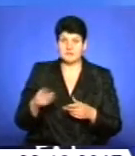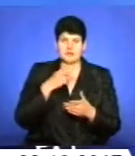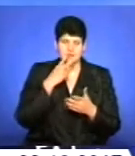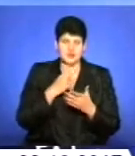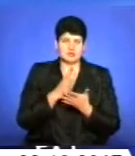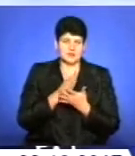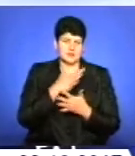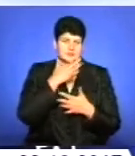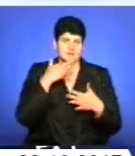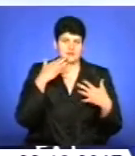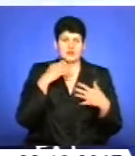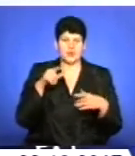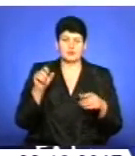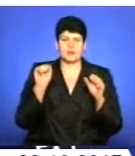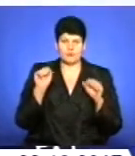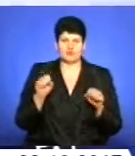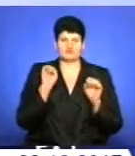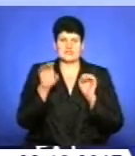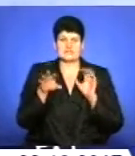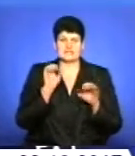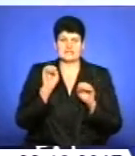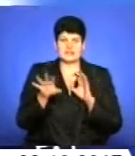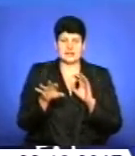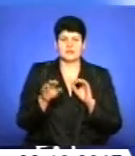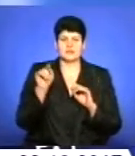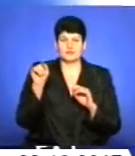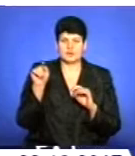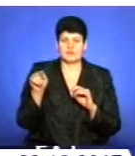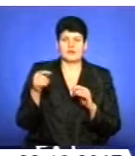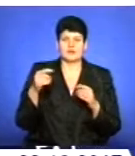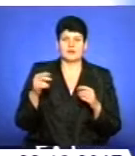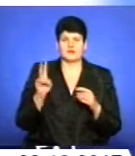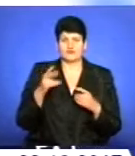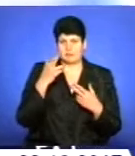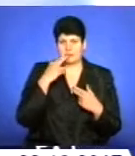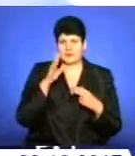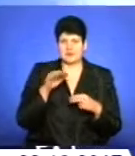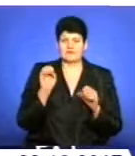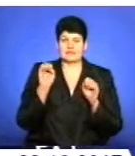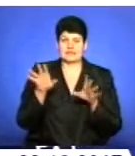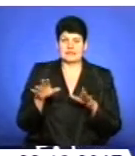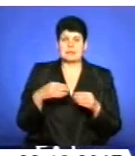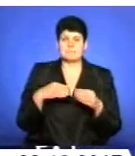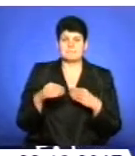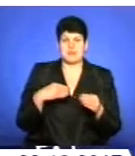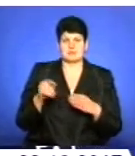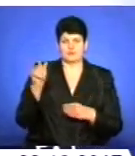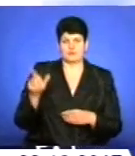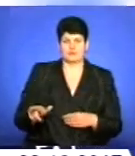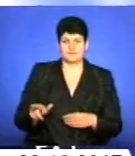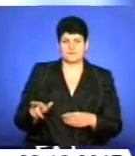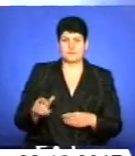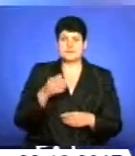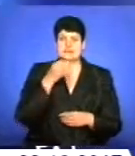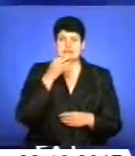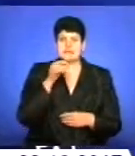фіток, де люди можуть скидати, хто вже трошки до чогось привик, відкидати пластик у бутинку. Сказати,